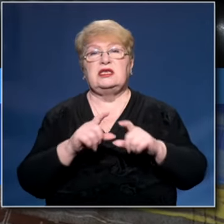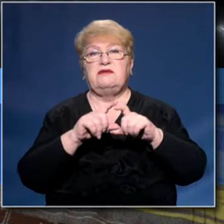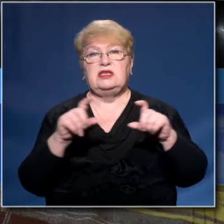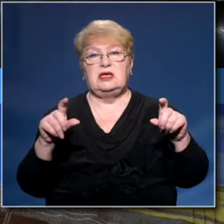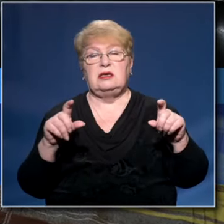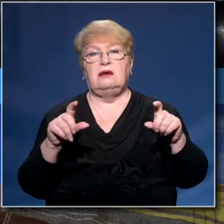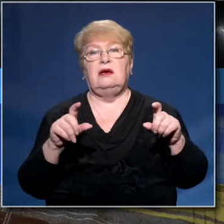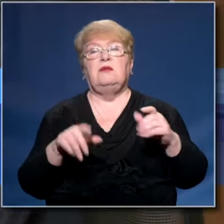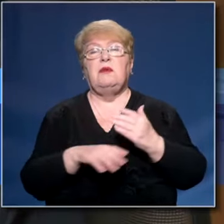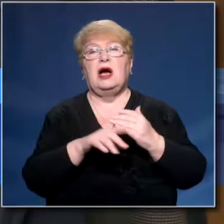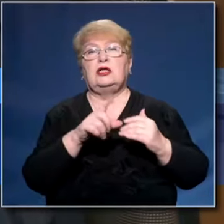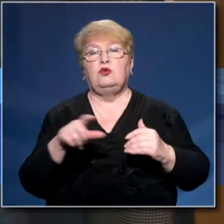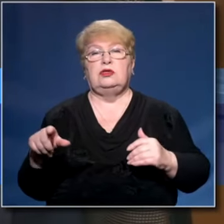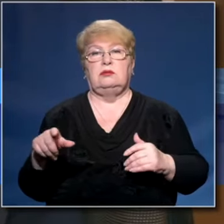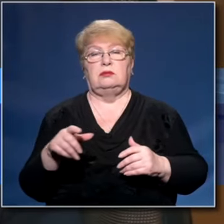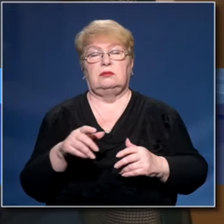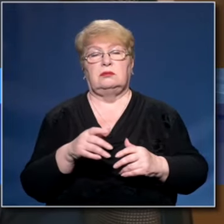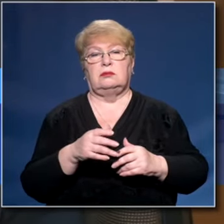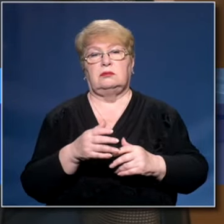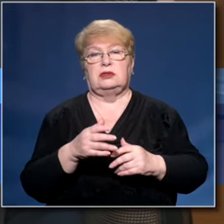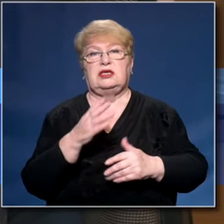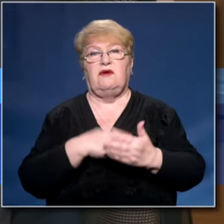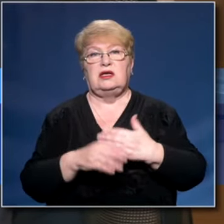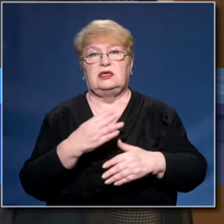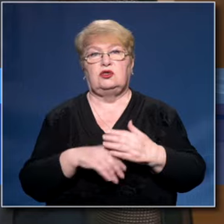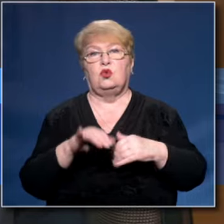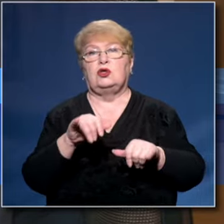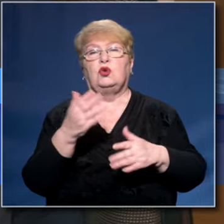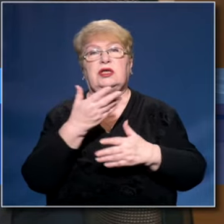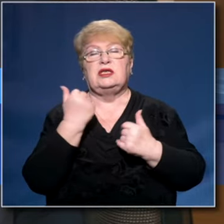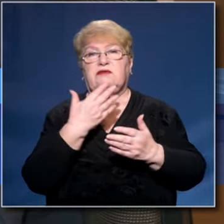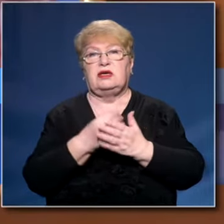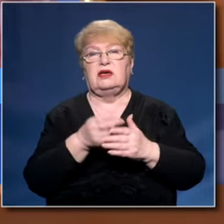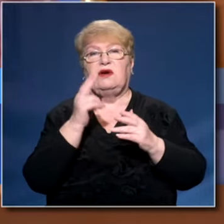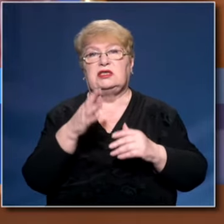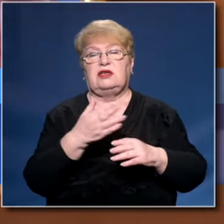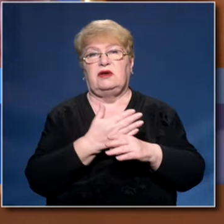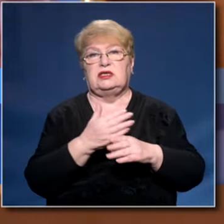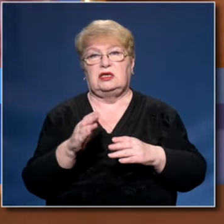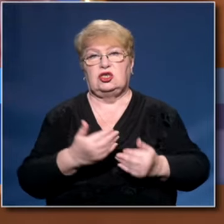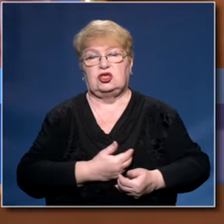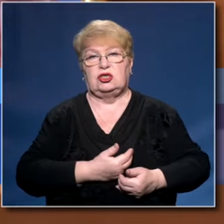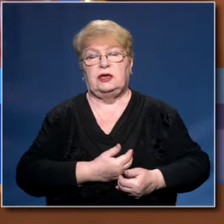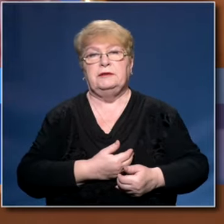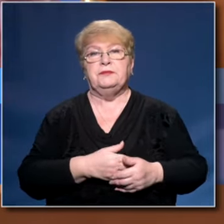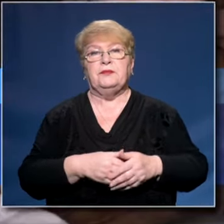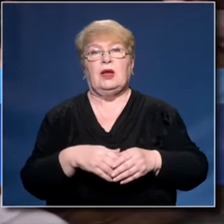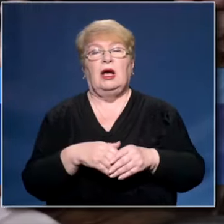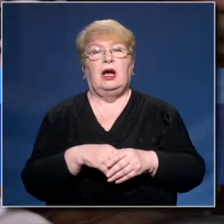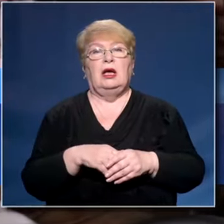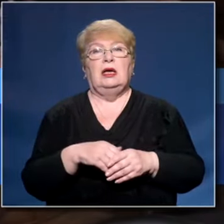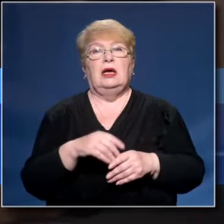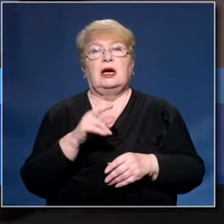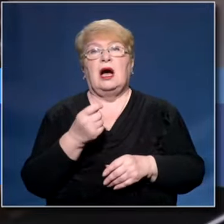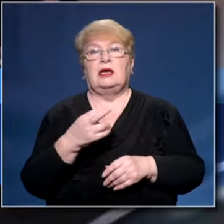заведение помогает людям с инвалидностью которые не имеют собственных квадратных метров жить самостоятельно В отдельной квартире среди жителей дома